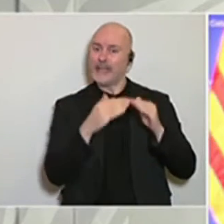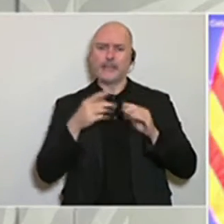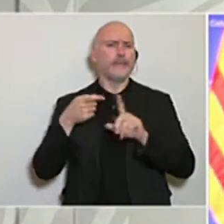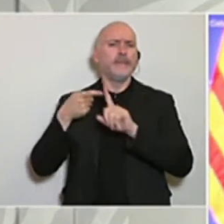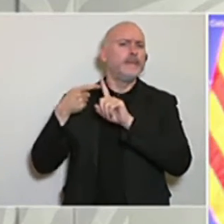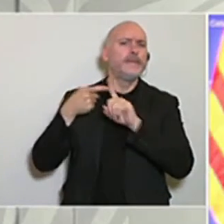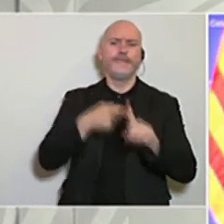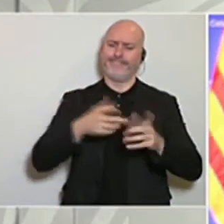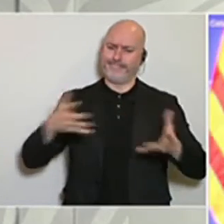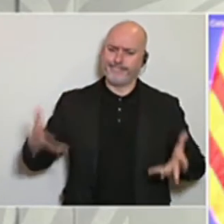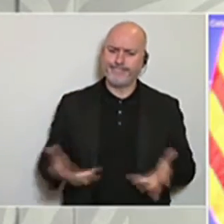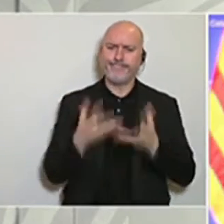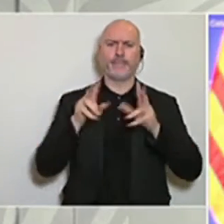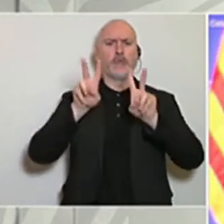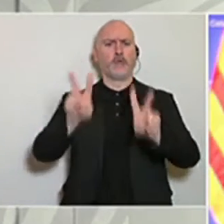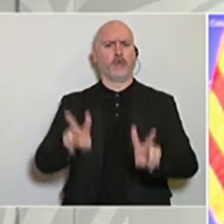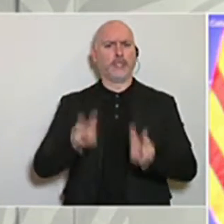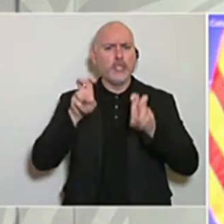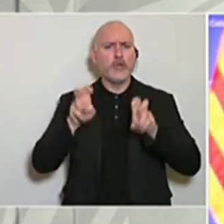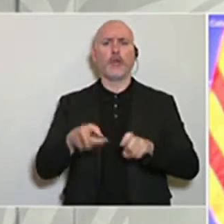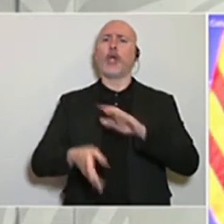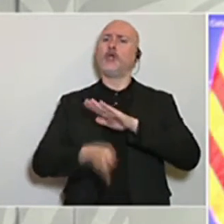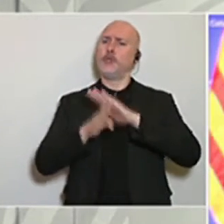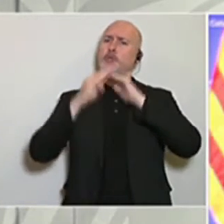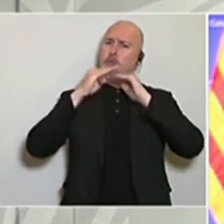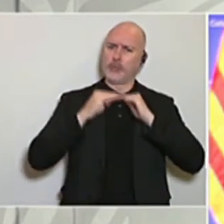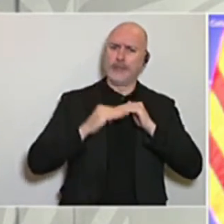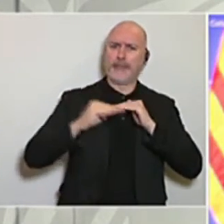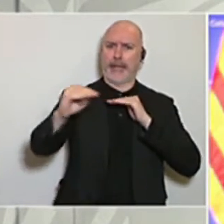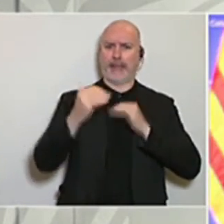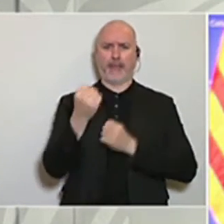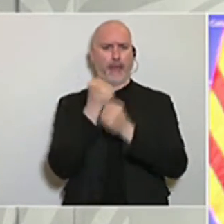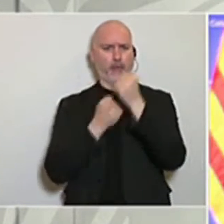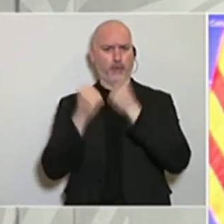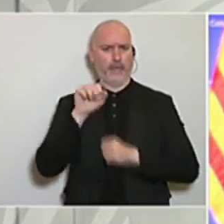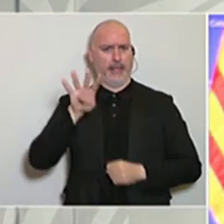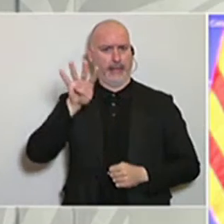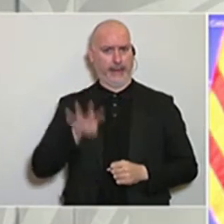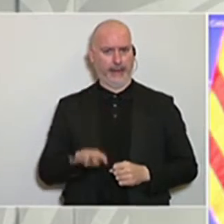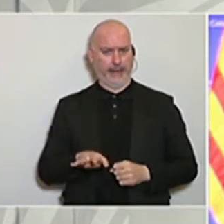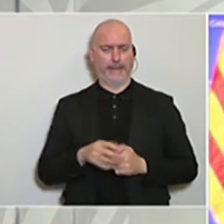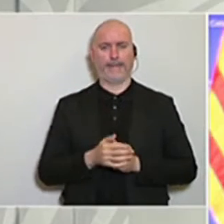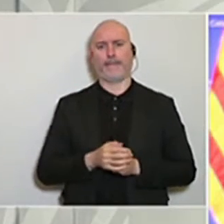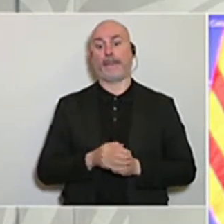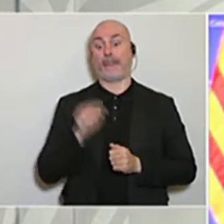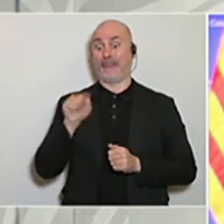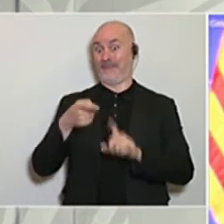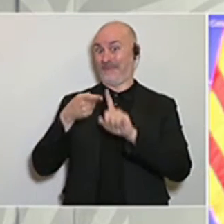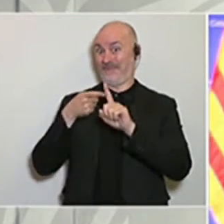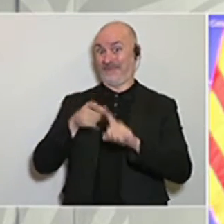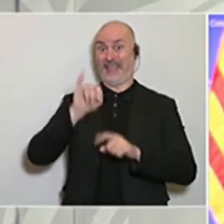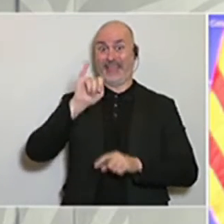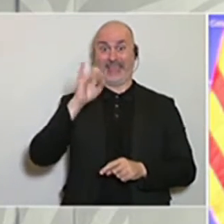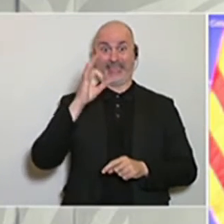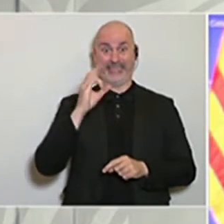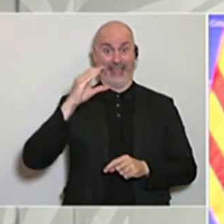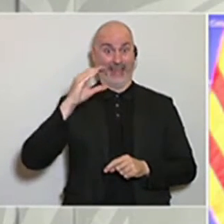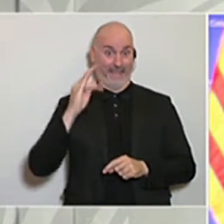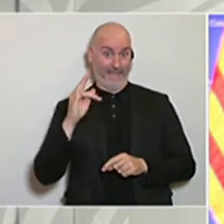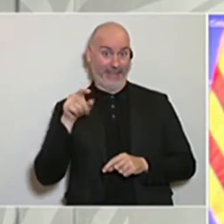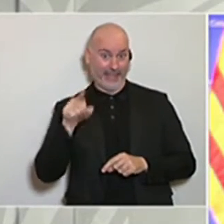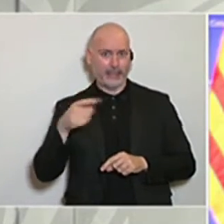creixement, a la innovació i a la sostenibilitat de l'economia catalana. En aquest sentit, el grup ICF ha